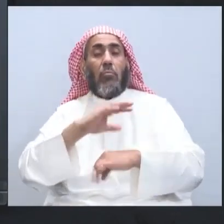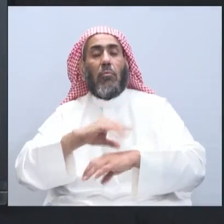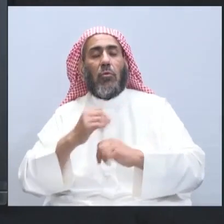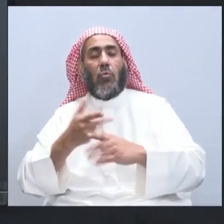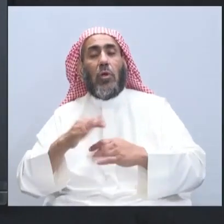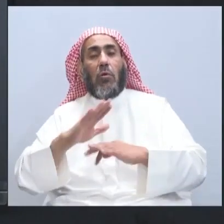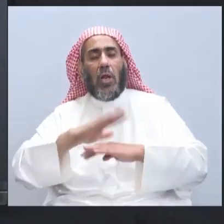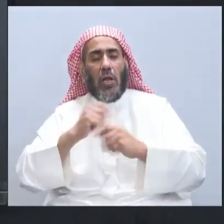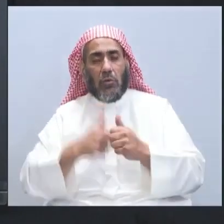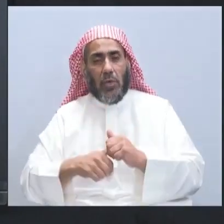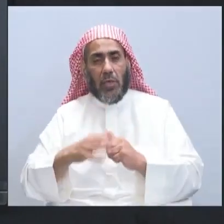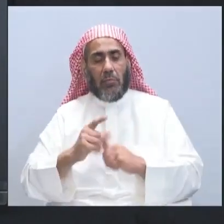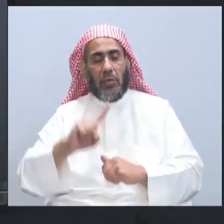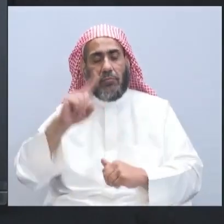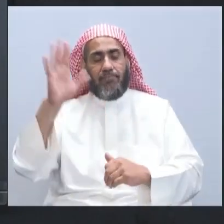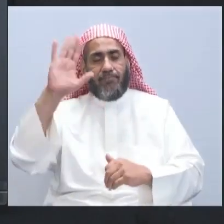على نبينا محمد وعلى اله وصحبه اجمعين